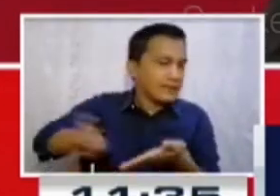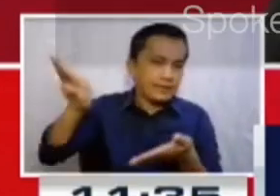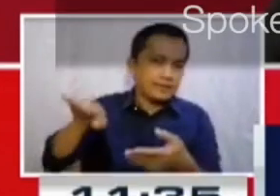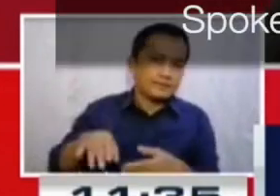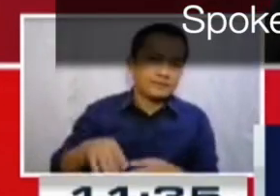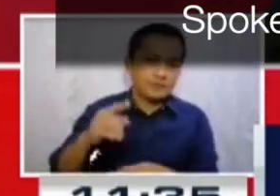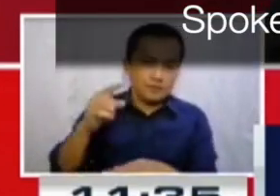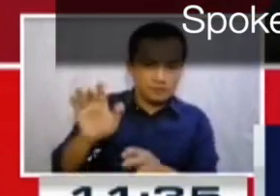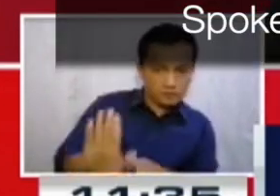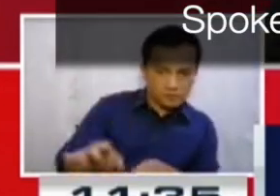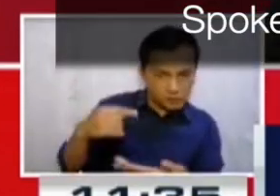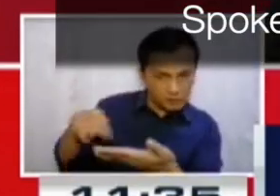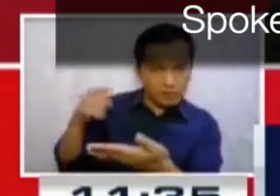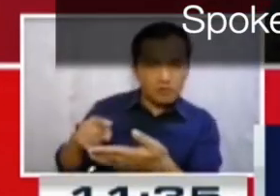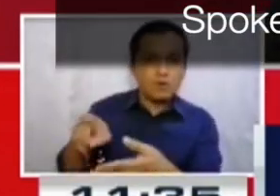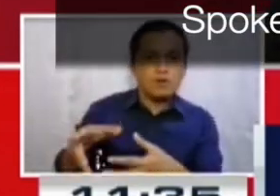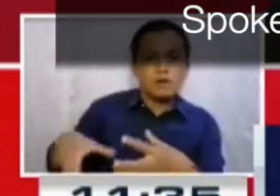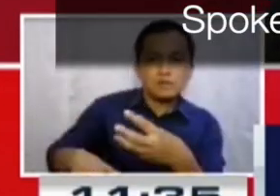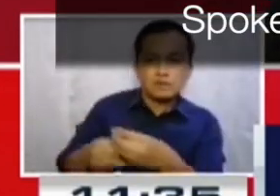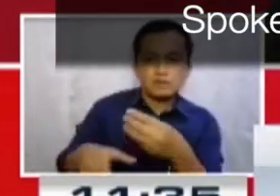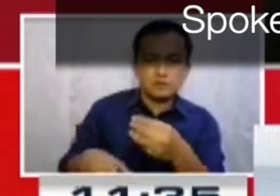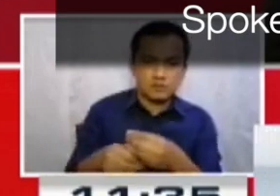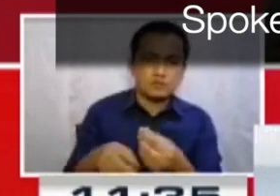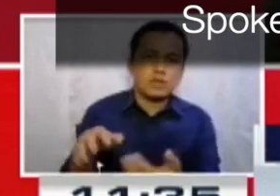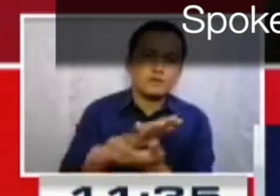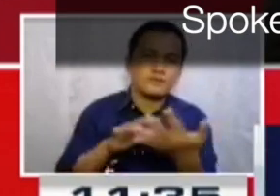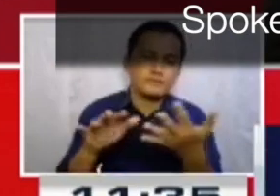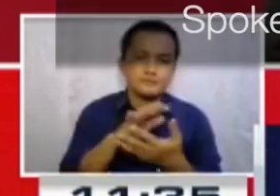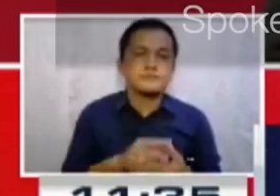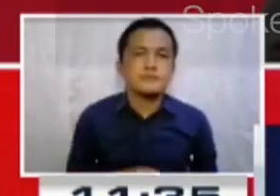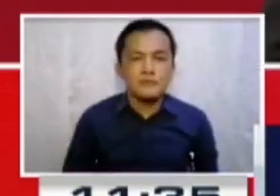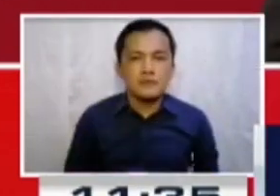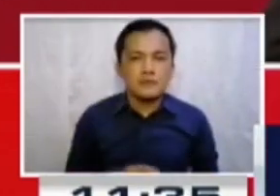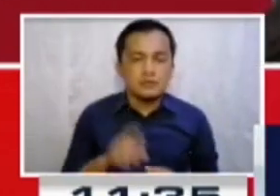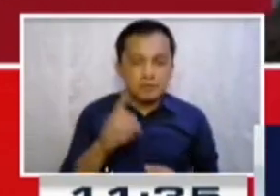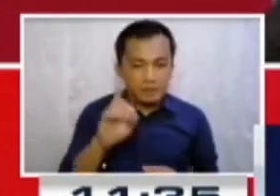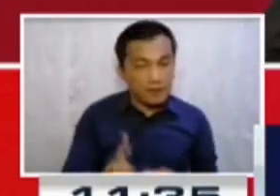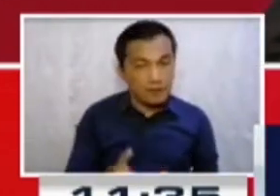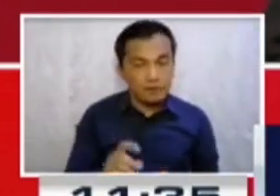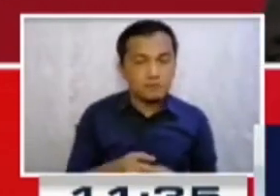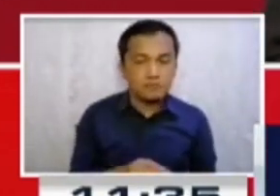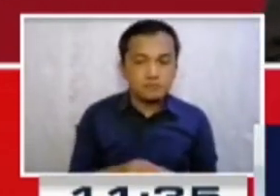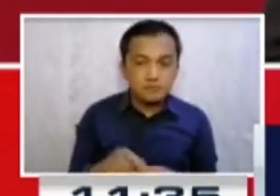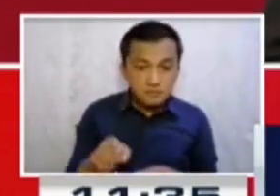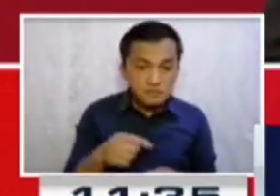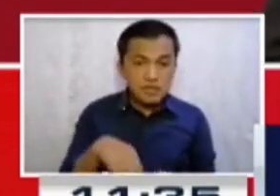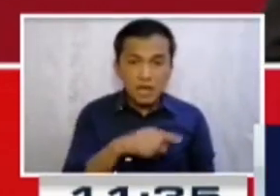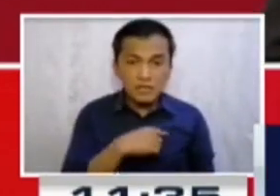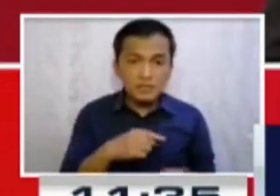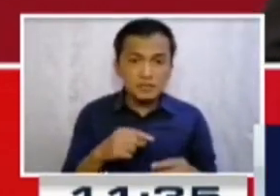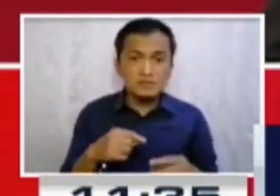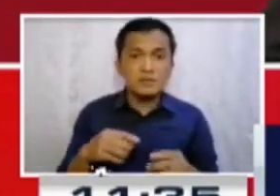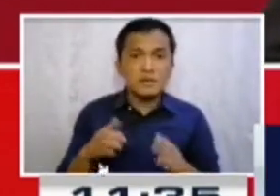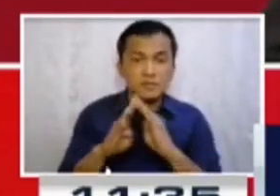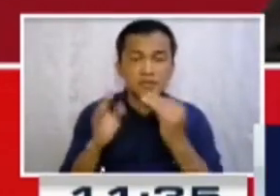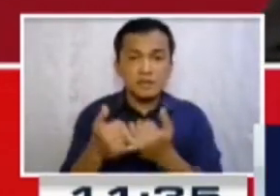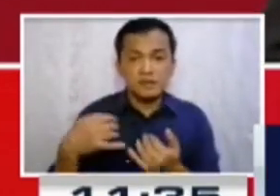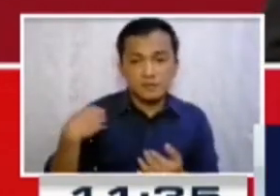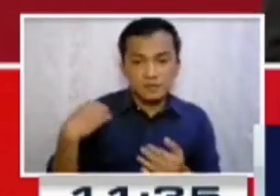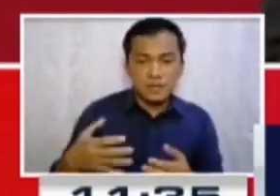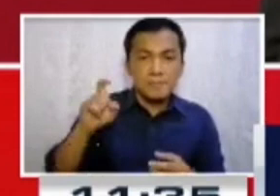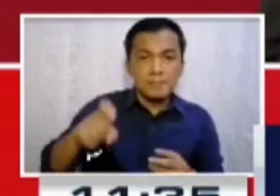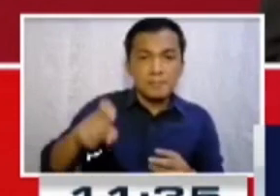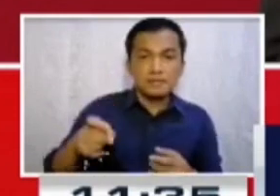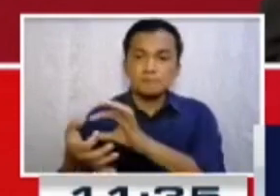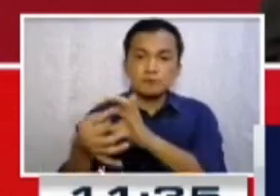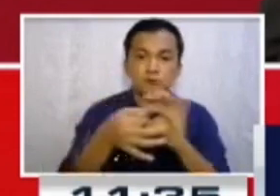probinsya. Hindi na po allowed yung pag-uwi sa probinsya ngayon. Isipin nyo po, kung meron po kayong dalang sakit,